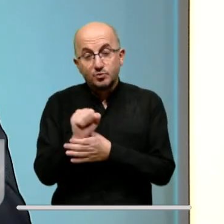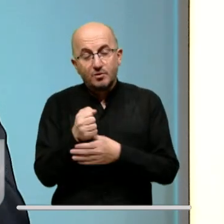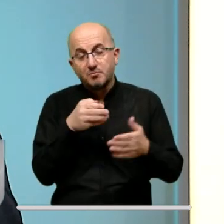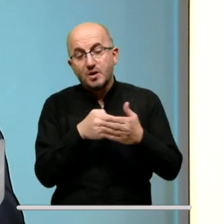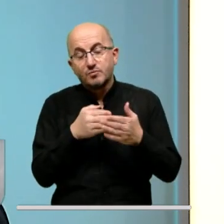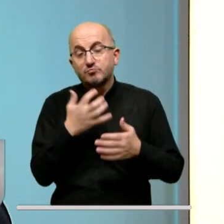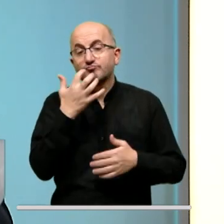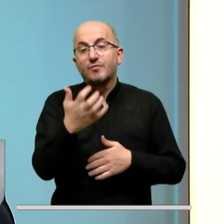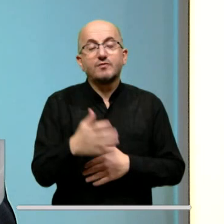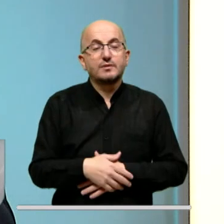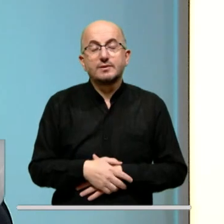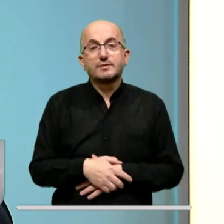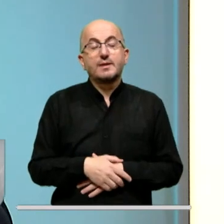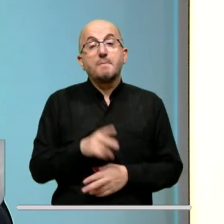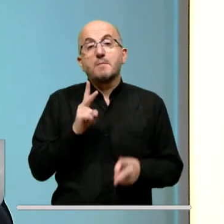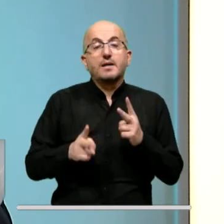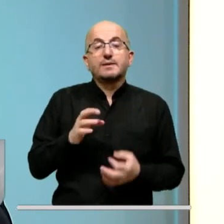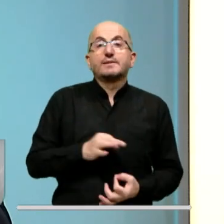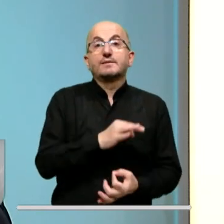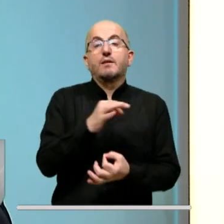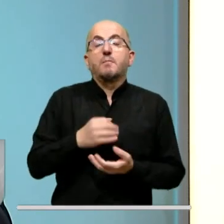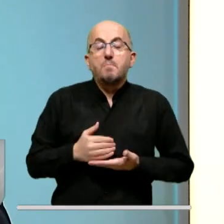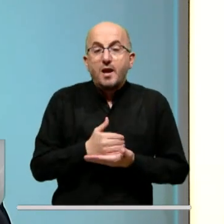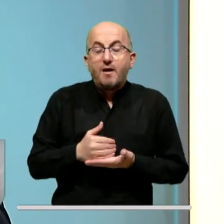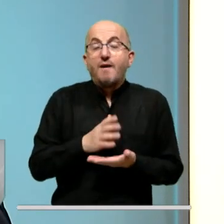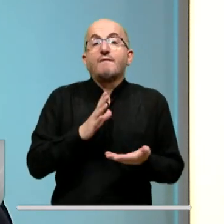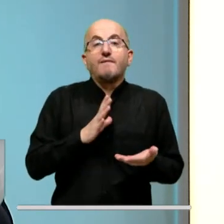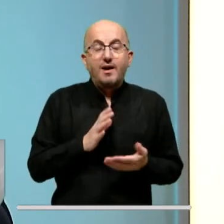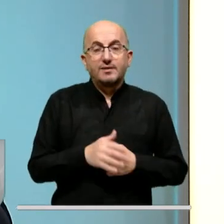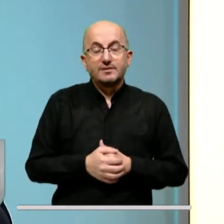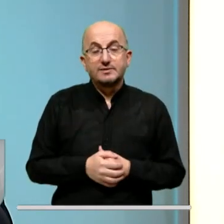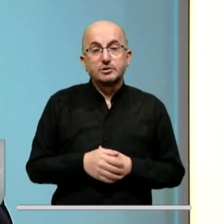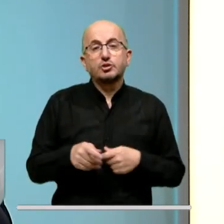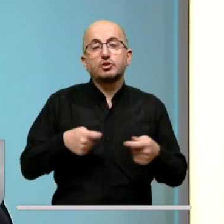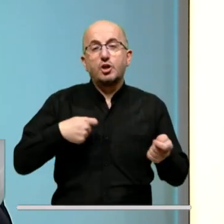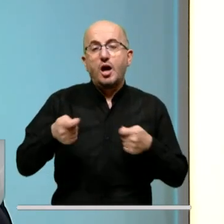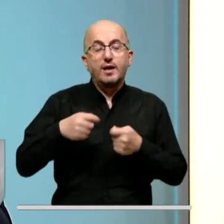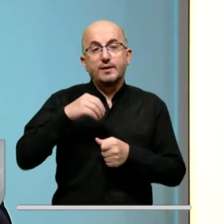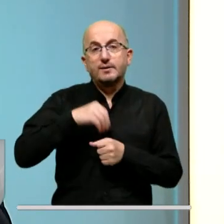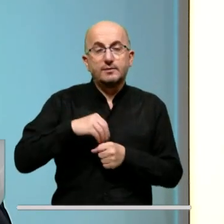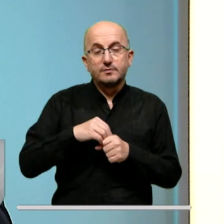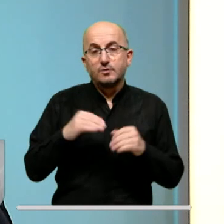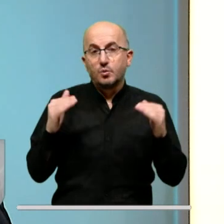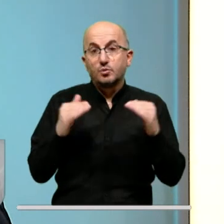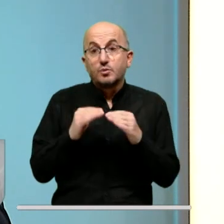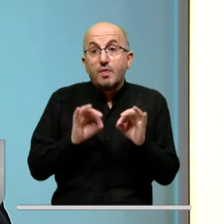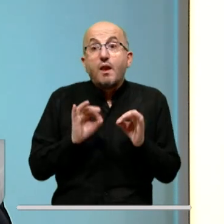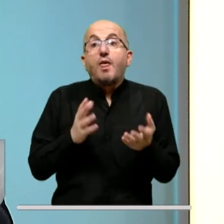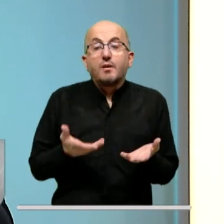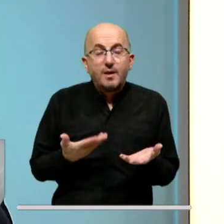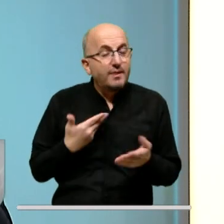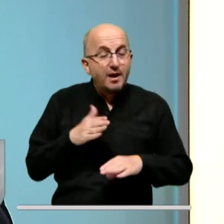edeceğiz yani Şöyle ki bazı insanların sermayesi vardır ama o sermayeyi ticarette yerli yerine değerlendiremez bu sefer ne